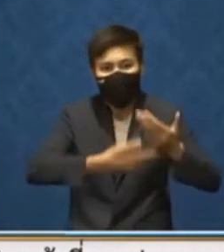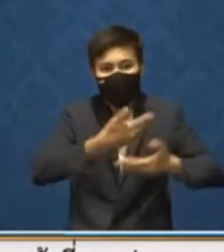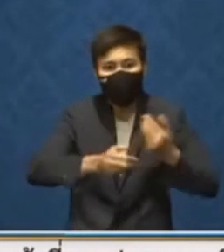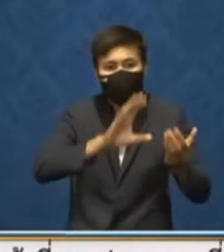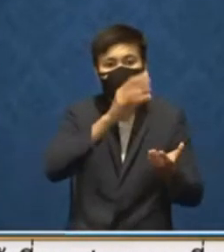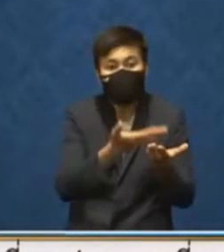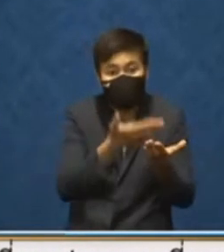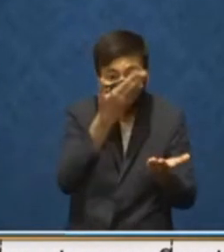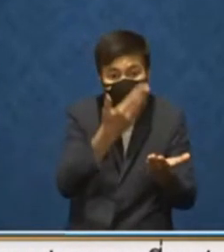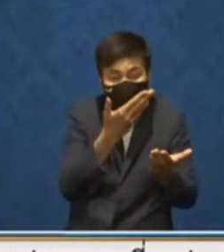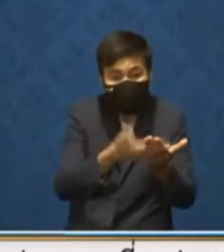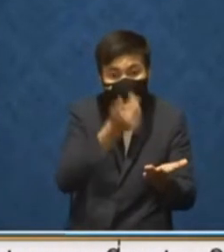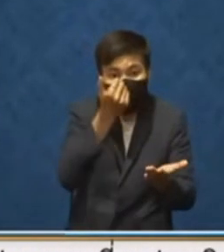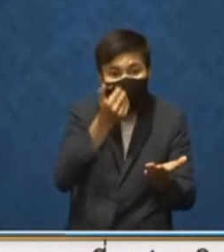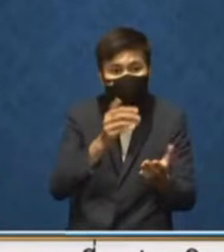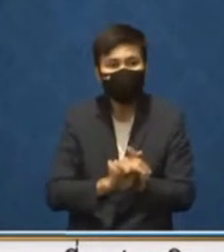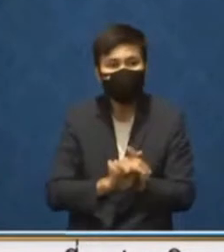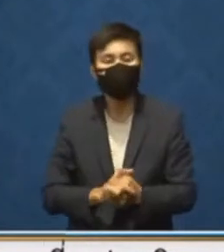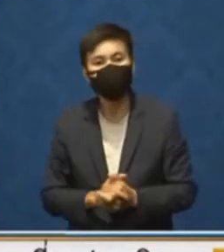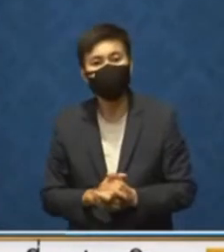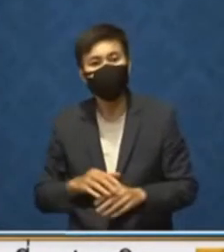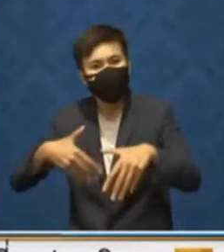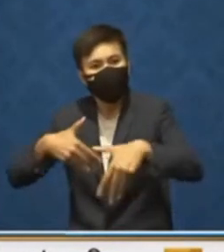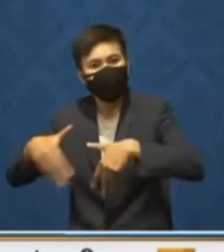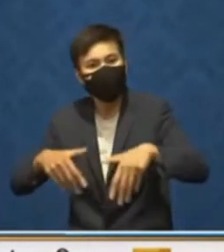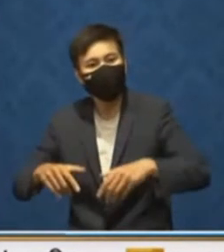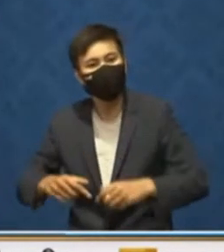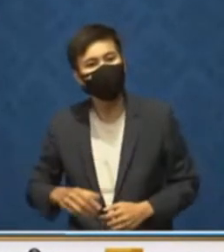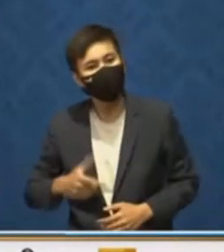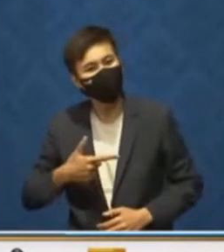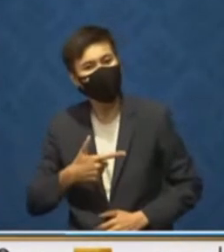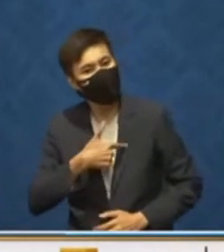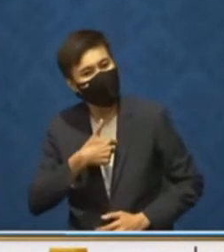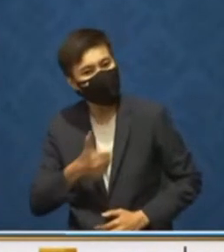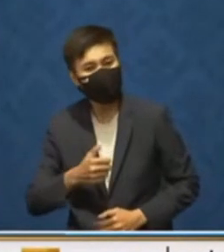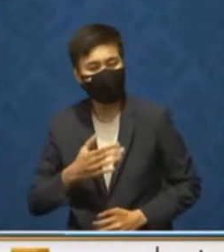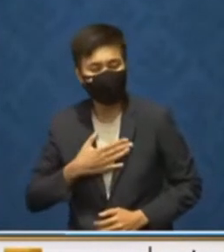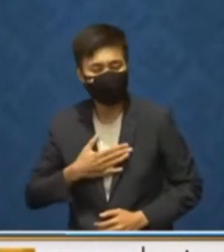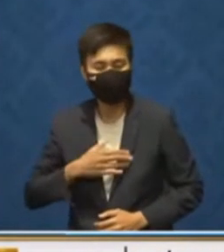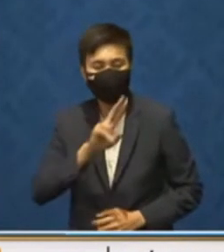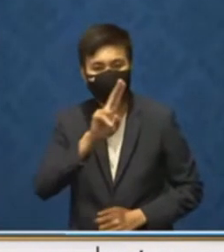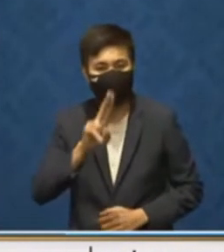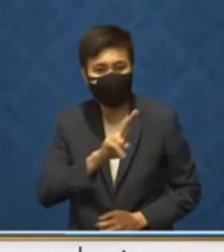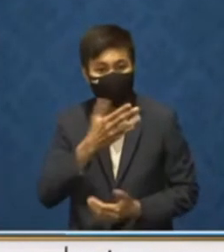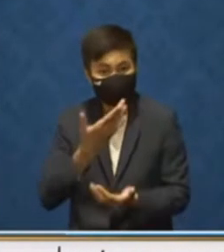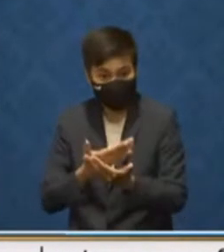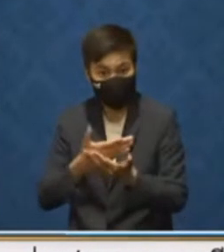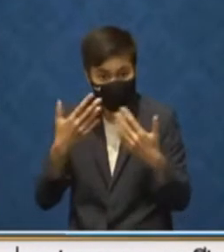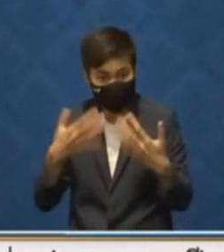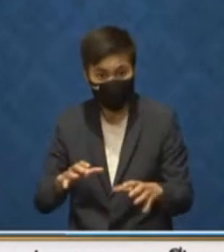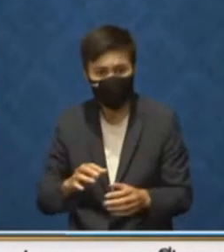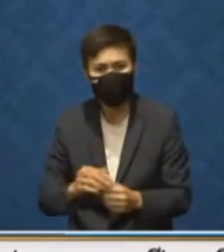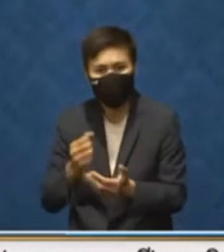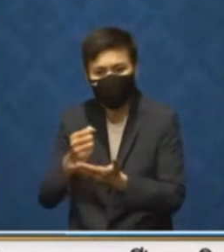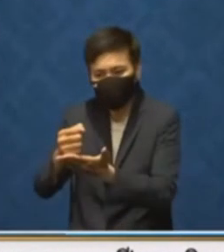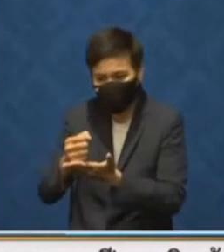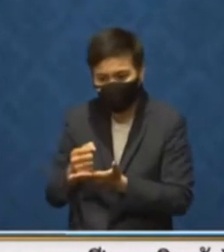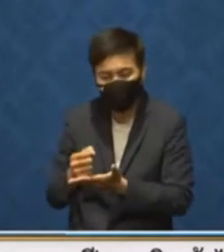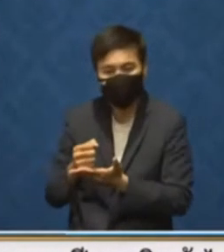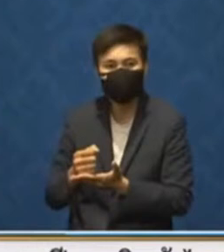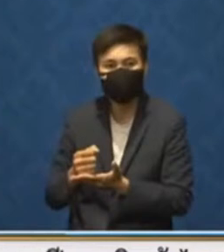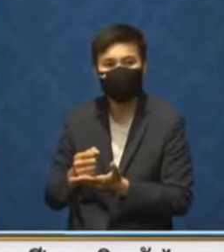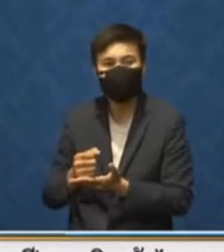เข้าไปในกองทุนชาวบ้านจะดีใจโว้ยฉันจะได้ใช้เงินแล้วรัฐบาลช่วยอมเงินเข้ากองทุนมาอุ้มราคาให้ฉันบ่